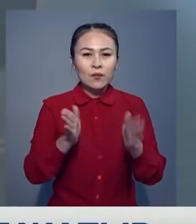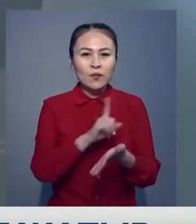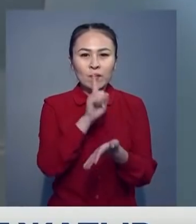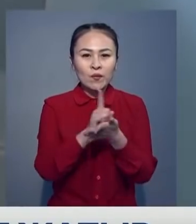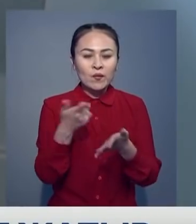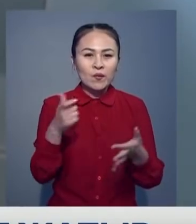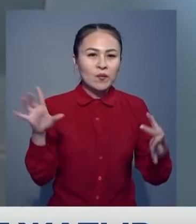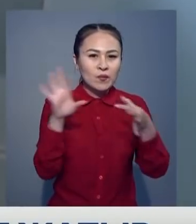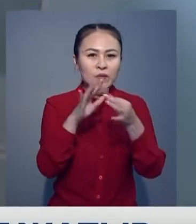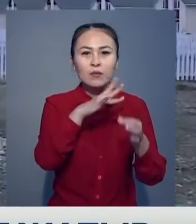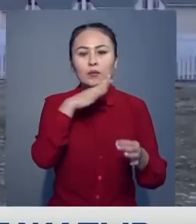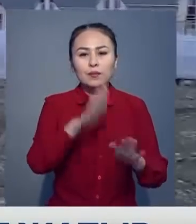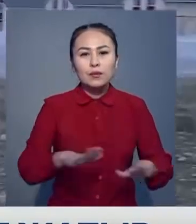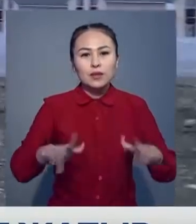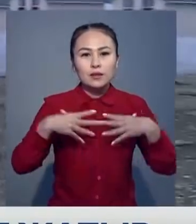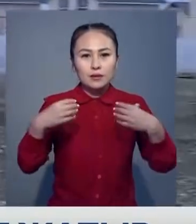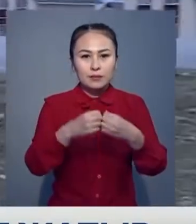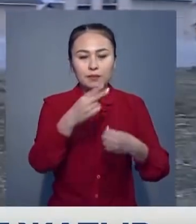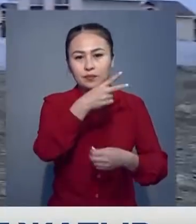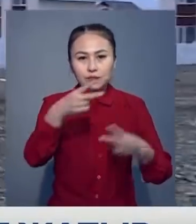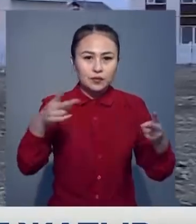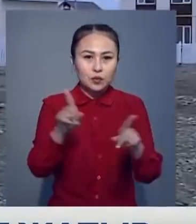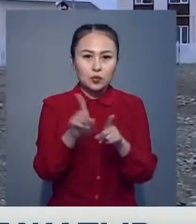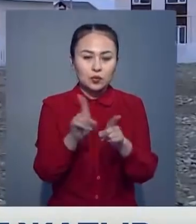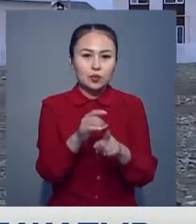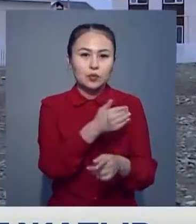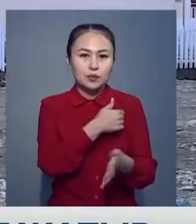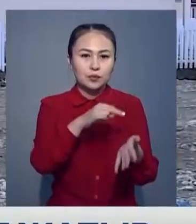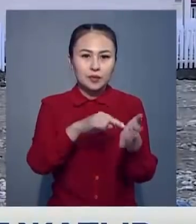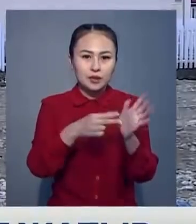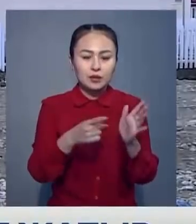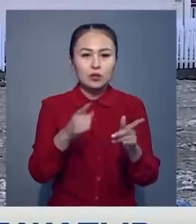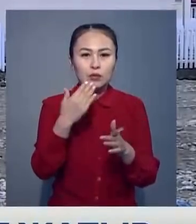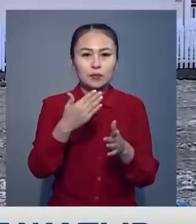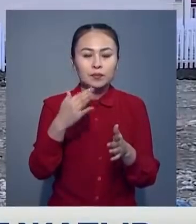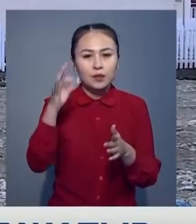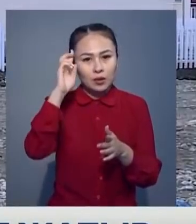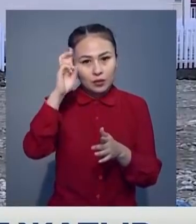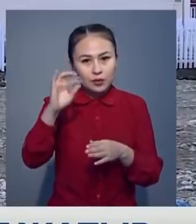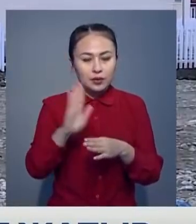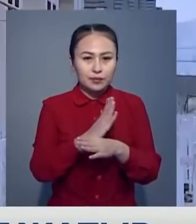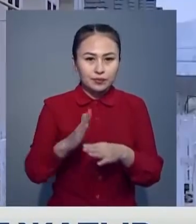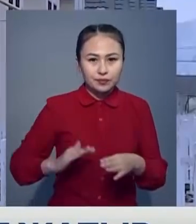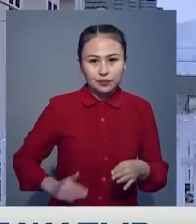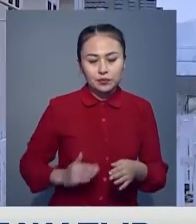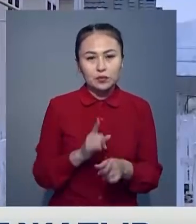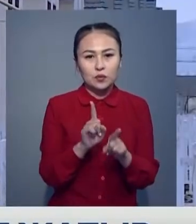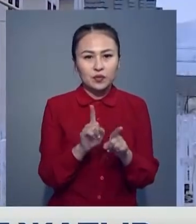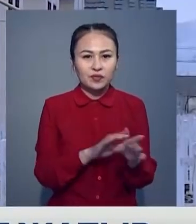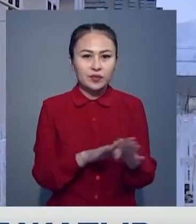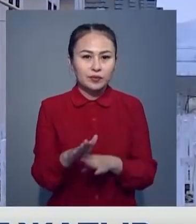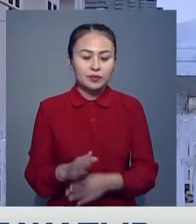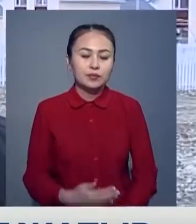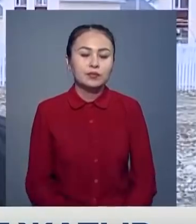қатар көпбалалы отбасылар тұратын коттеджді қалашықты да газдандыру жоспарланған. Жоба мемлекеттік және жекеменшік әріптестік негізінде жүзеге асып жатыр.